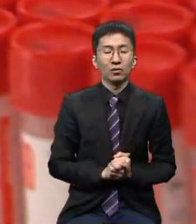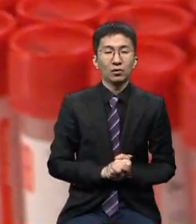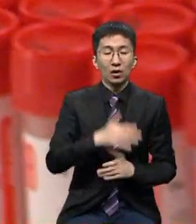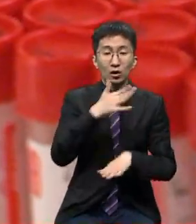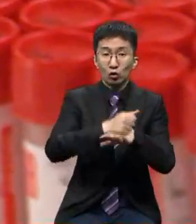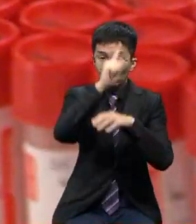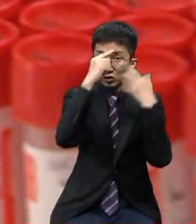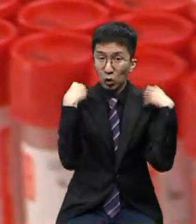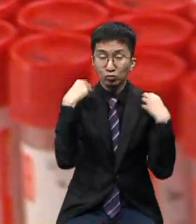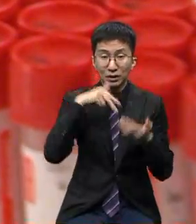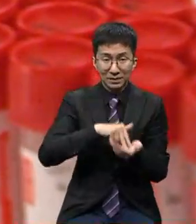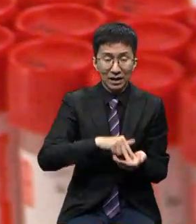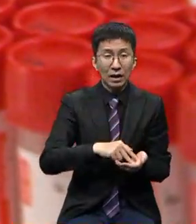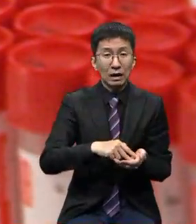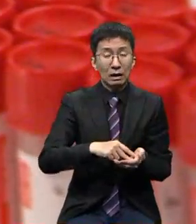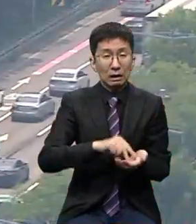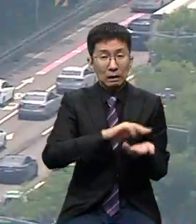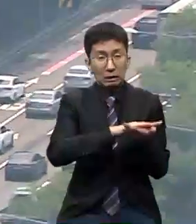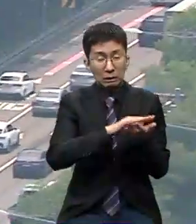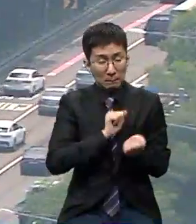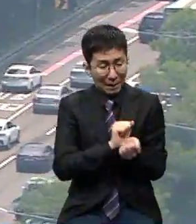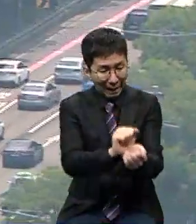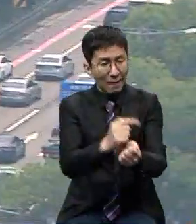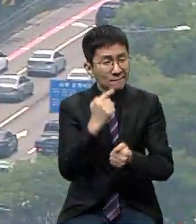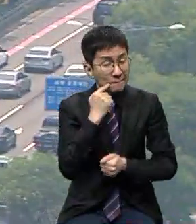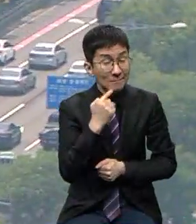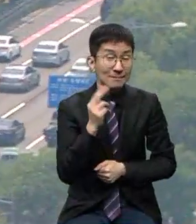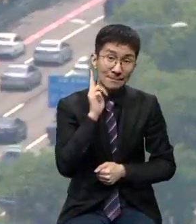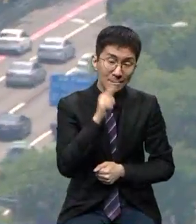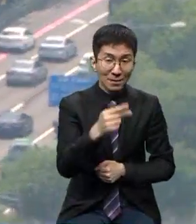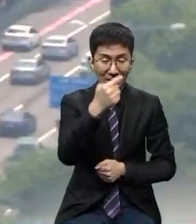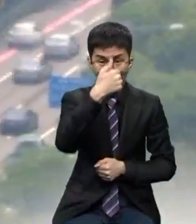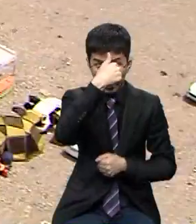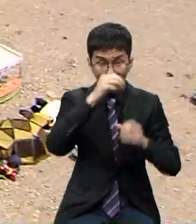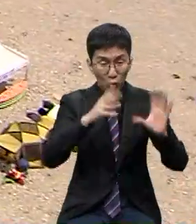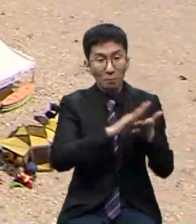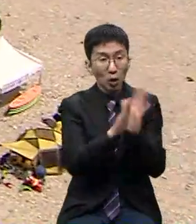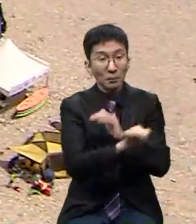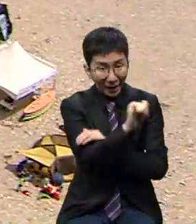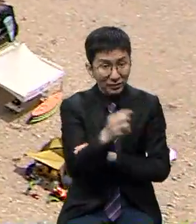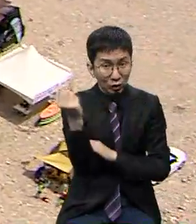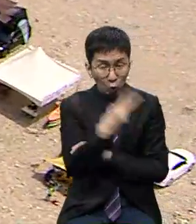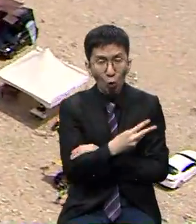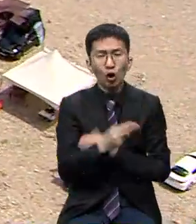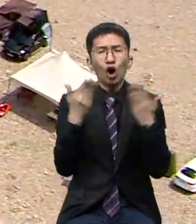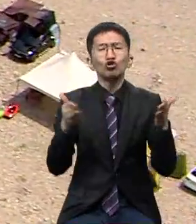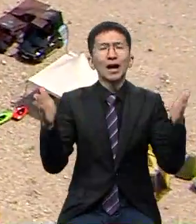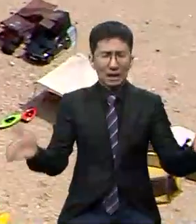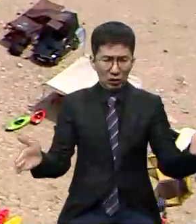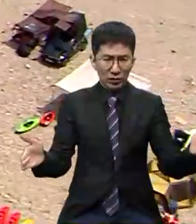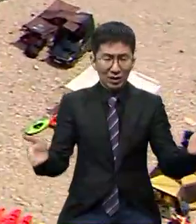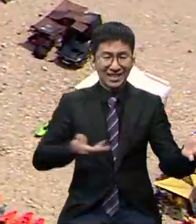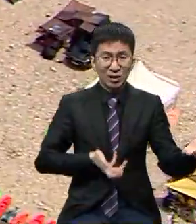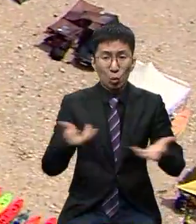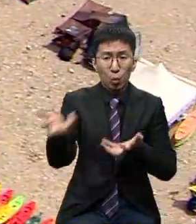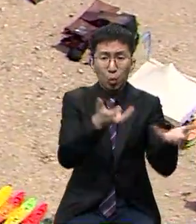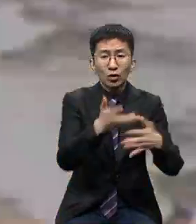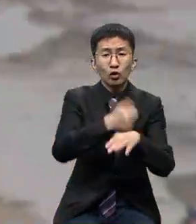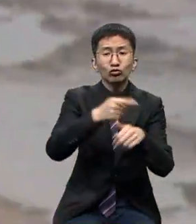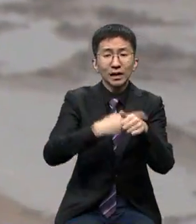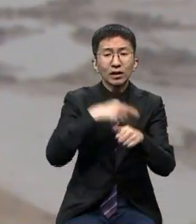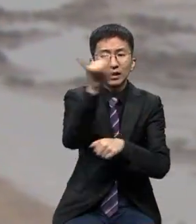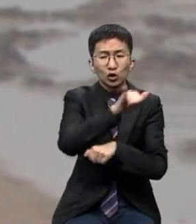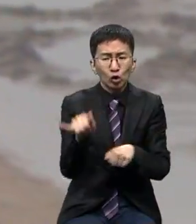방역당국은 전파력이 강한 델타 변이와 휴가철 이동량 증가가 수도권을 중심으로 시작된 4차 대유행을